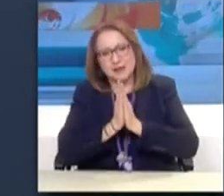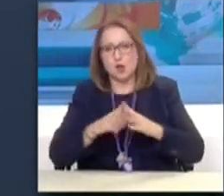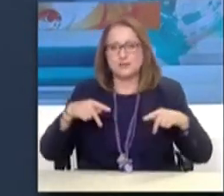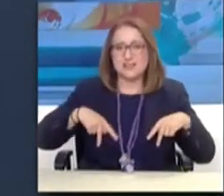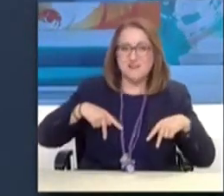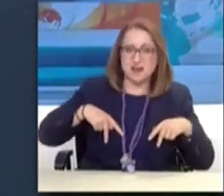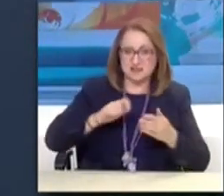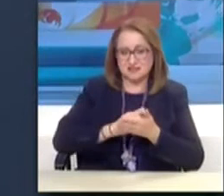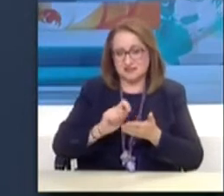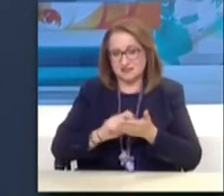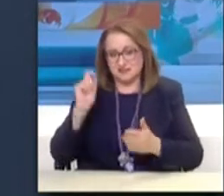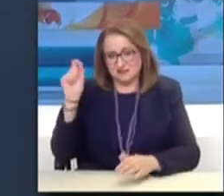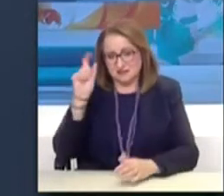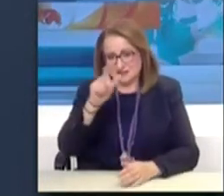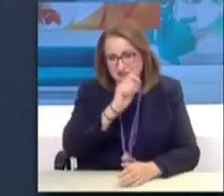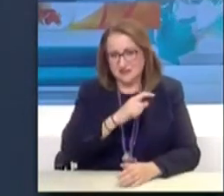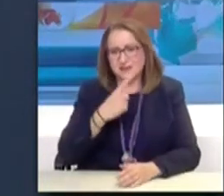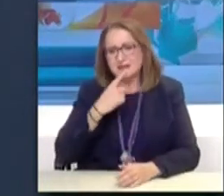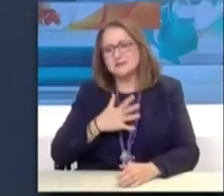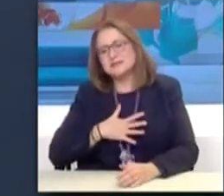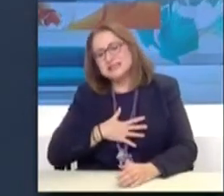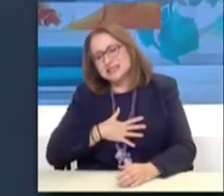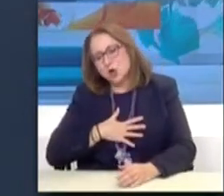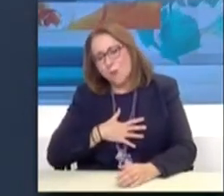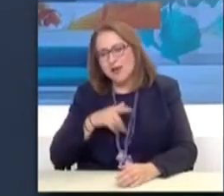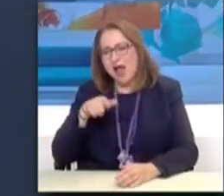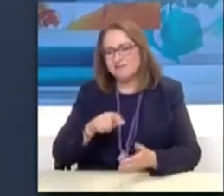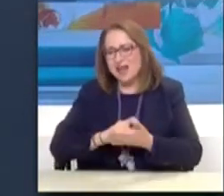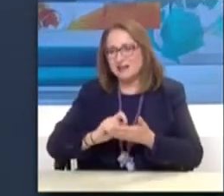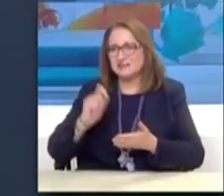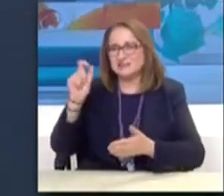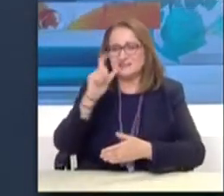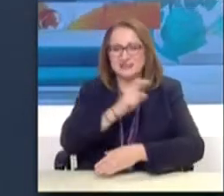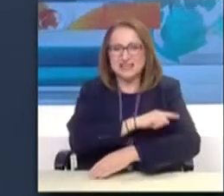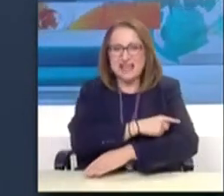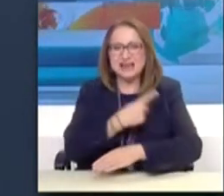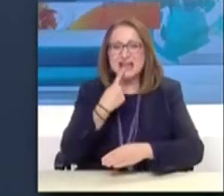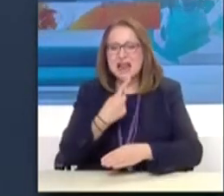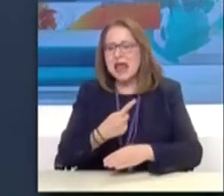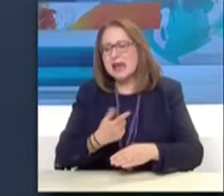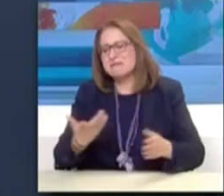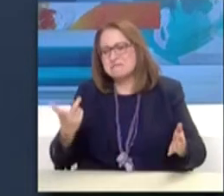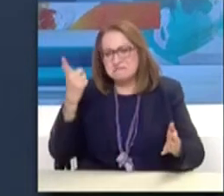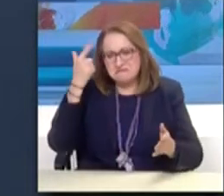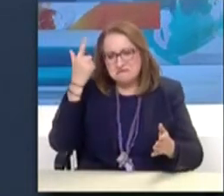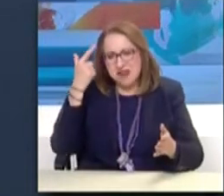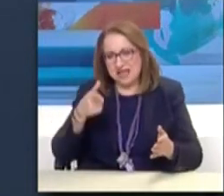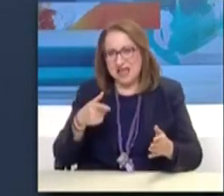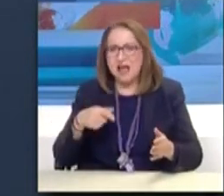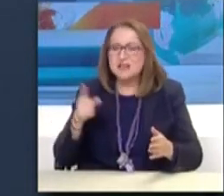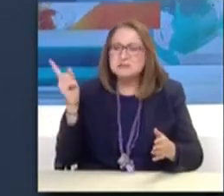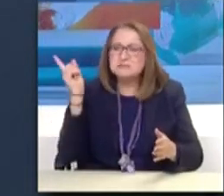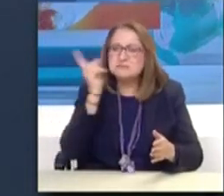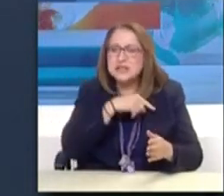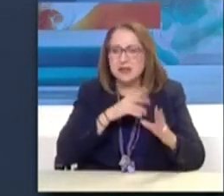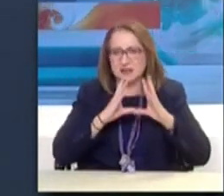τόπου, στις οποίες θα μου επιτρέψετε να πω ότι δυστυχώς μιλούν με ανακρίβειες και διαδίδουν fake news